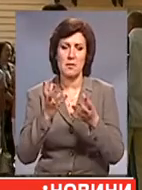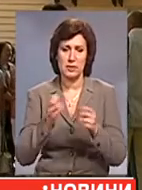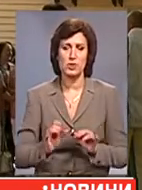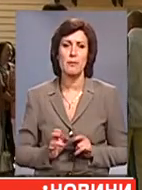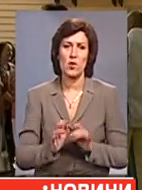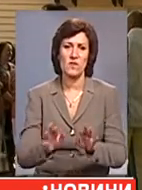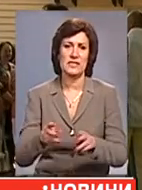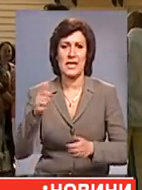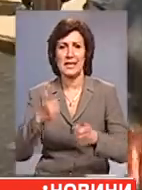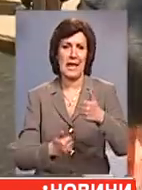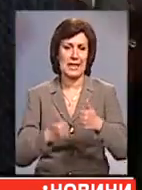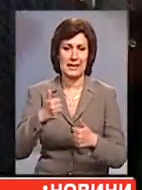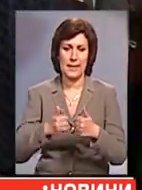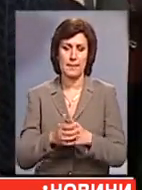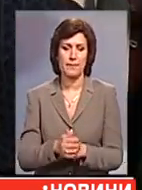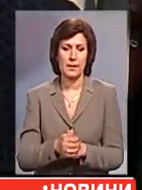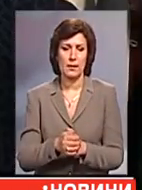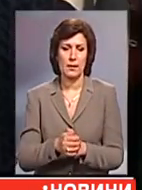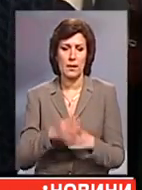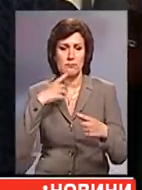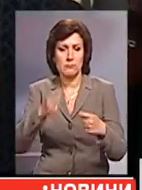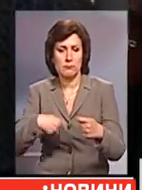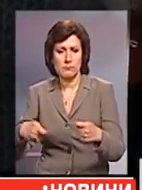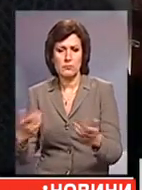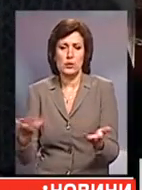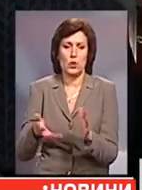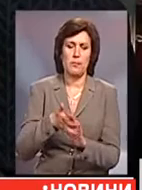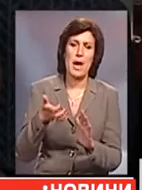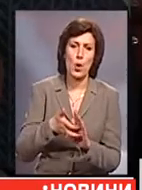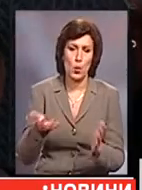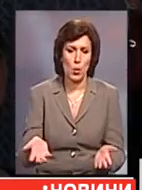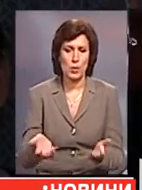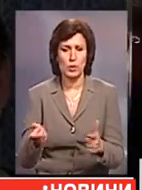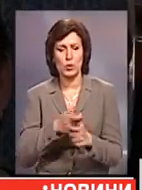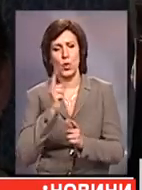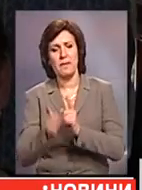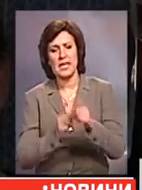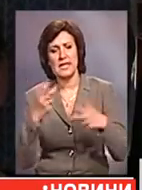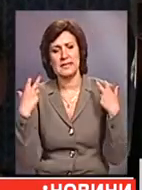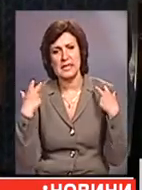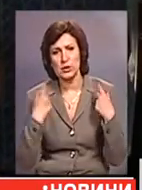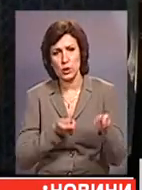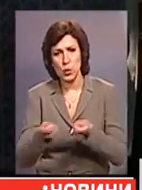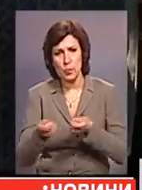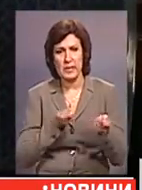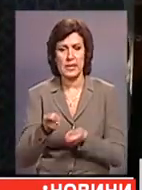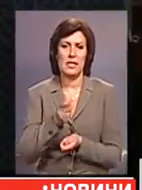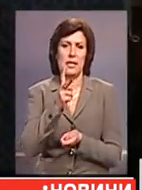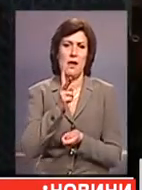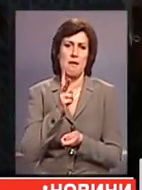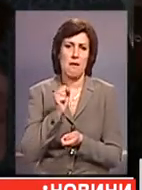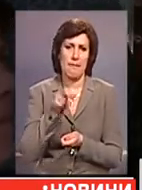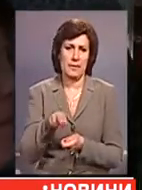провести тендер. Відмовки, весь час чогось там бракує. То міняються начальники управління капітального